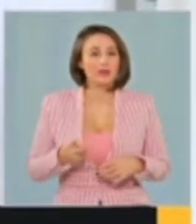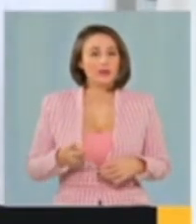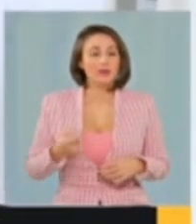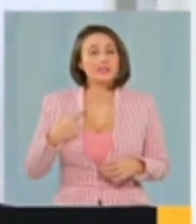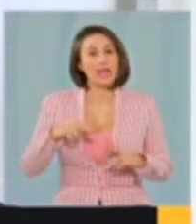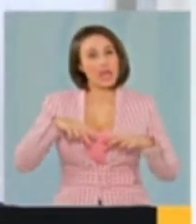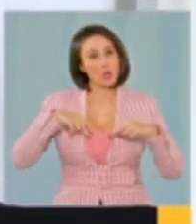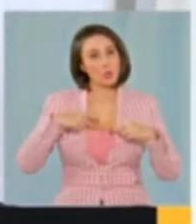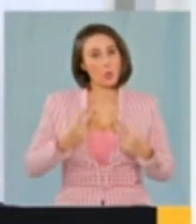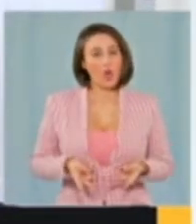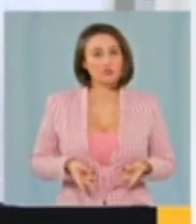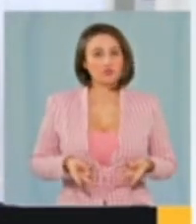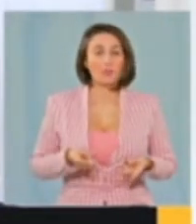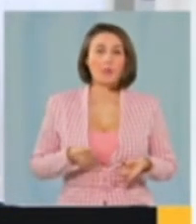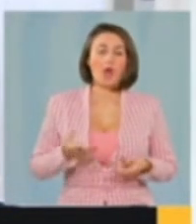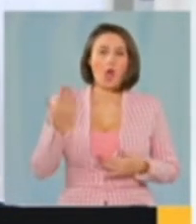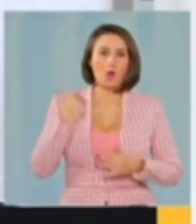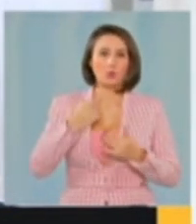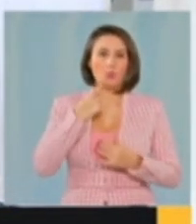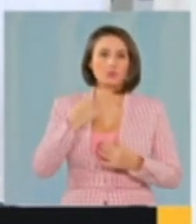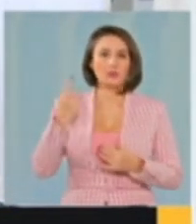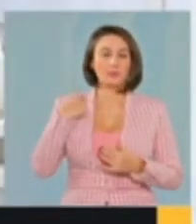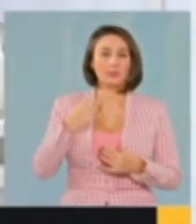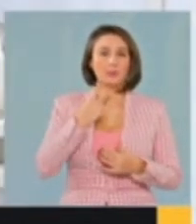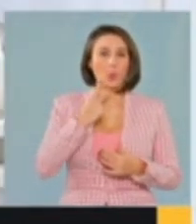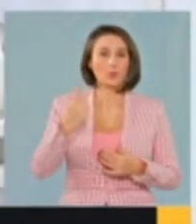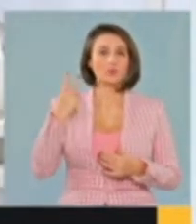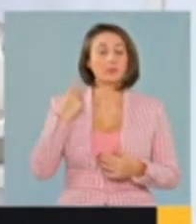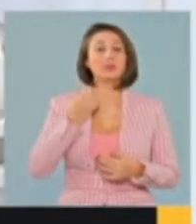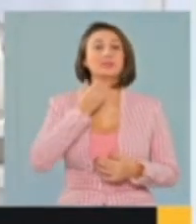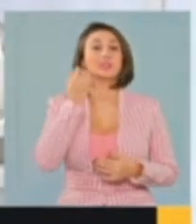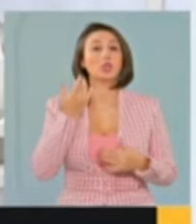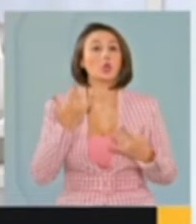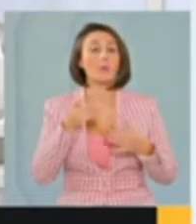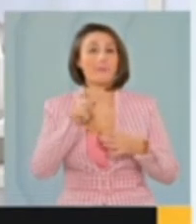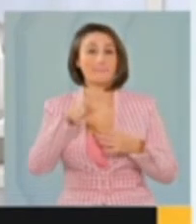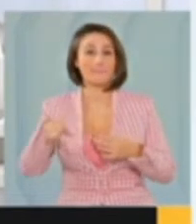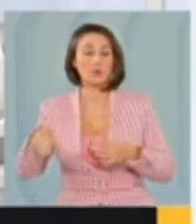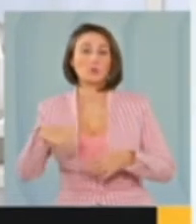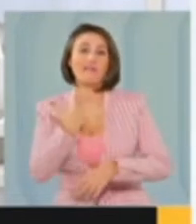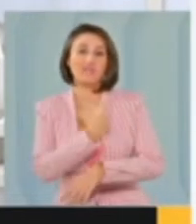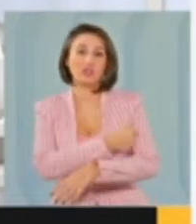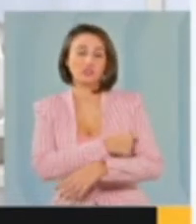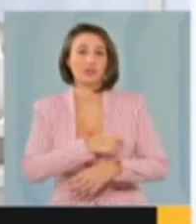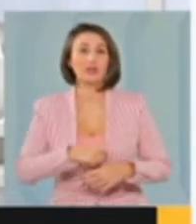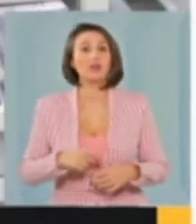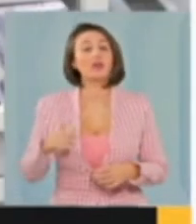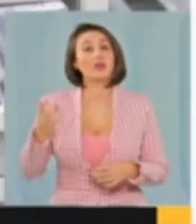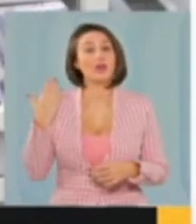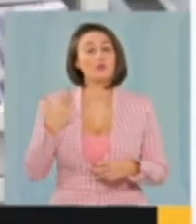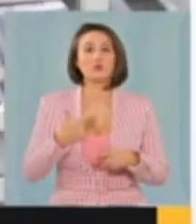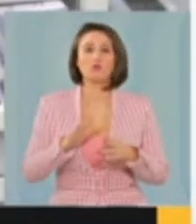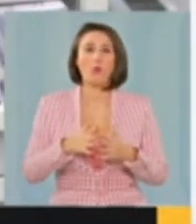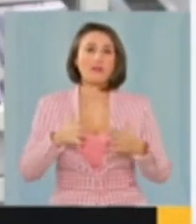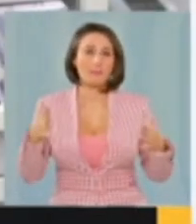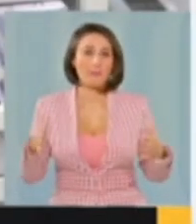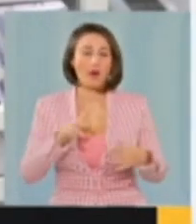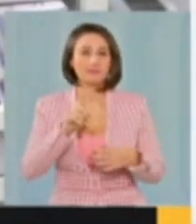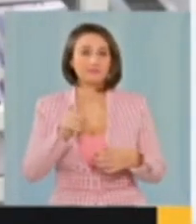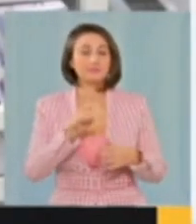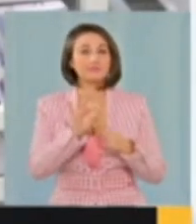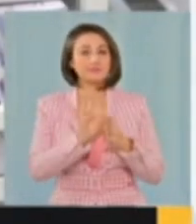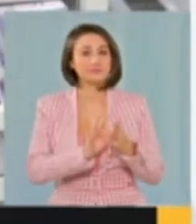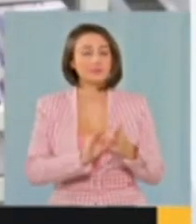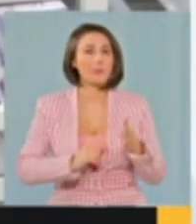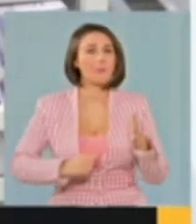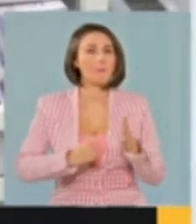ne întoarcem în urmă cu o săptămână, două săptămâni, când numărul de persoane vaccinate era foarte mare? S-au